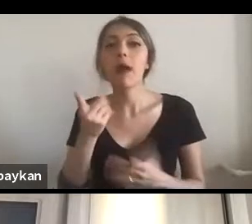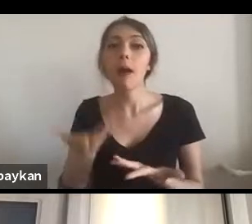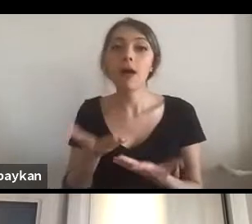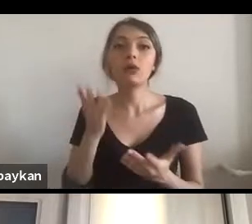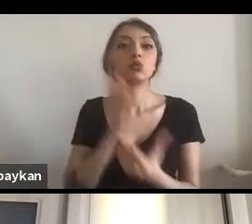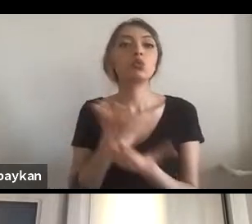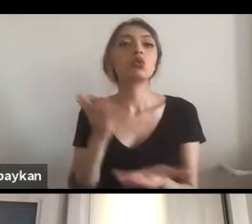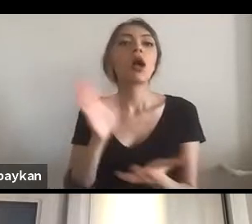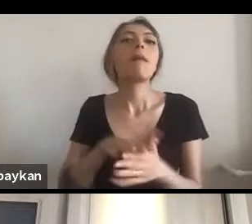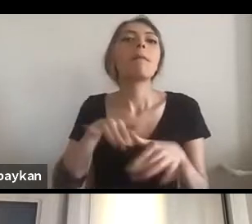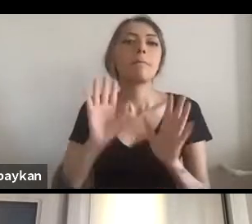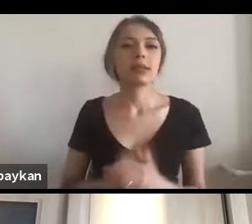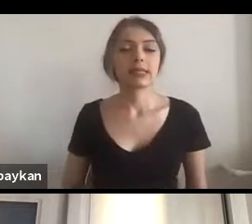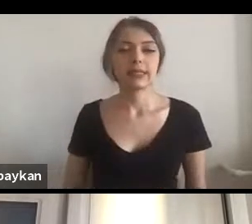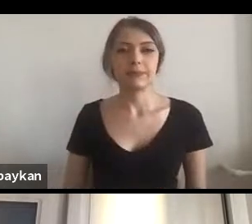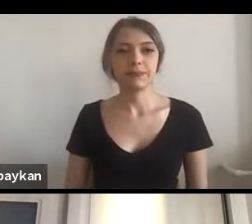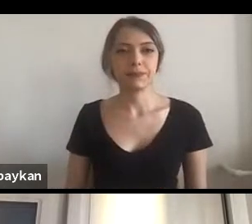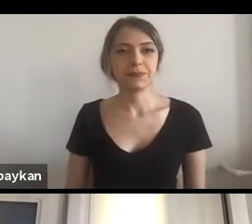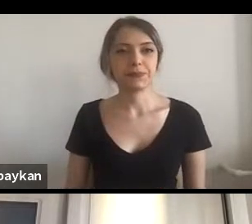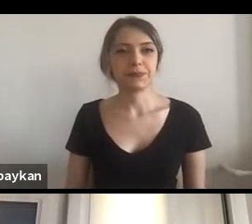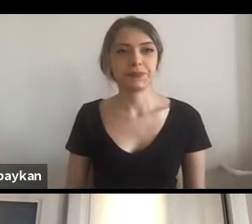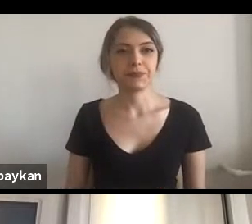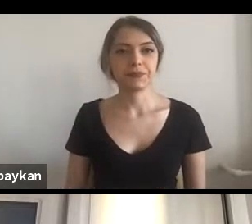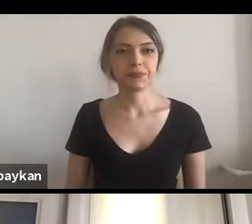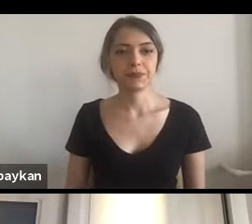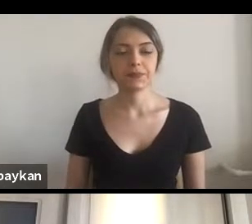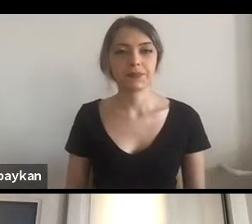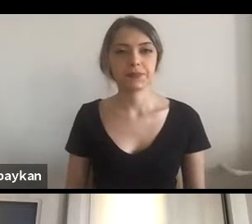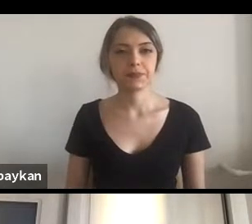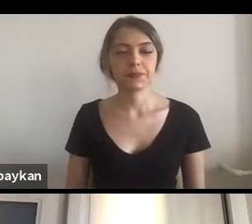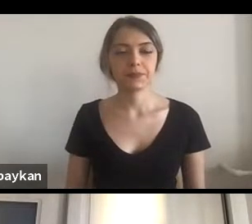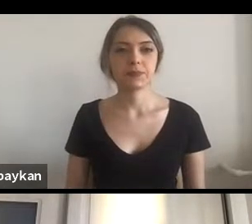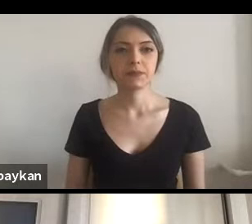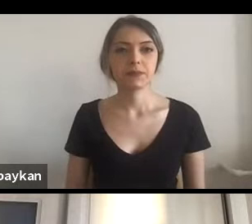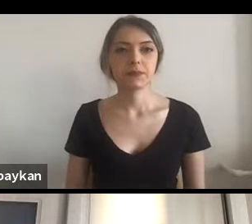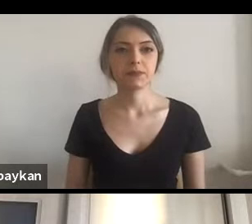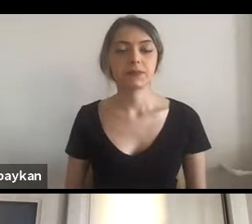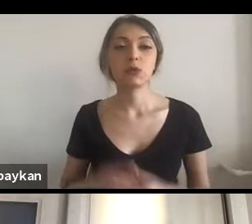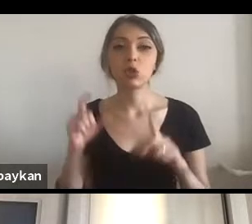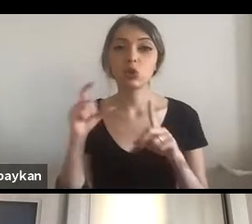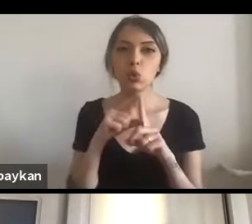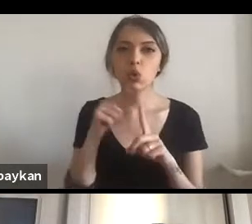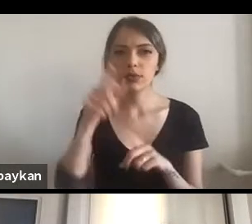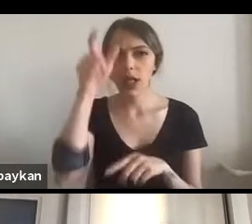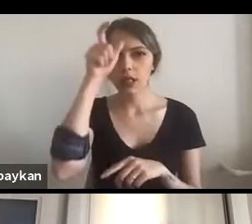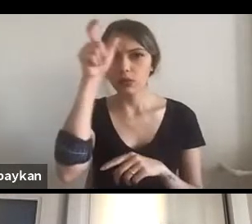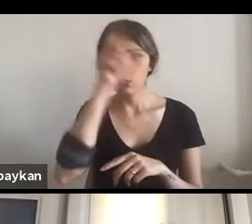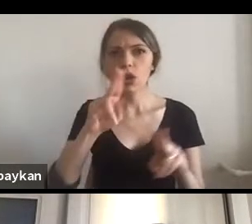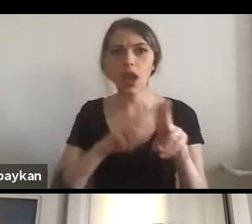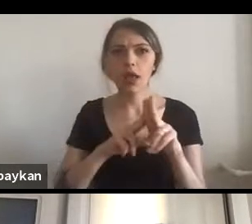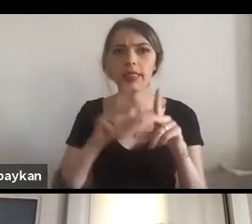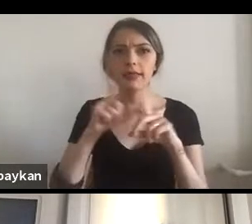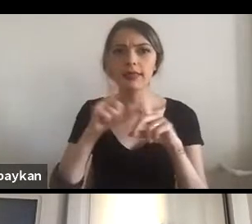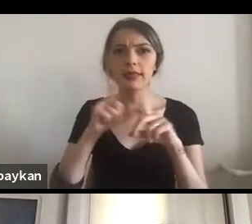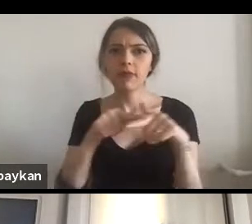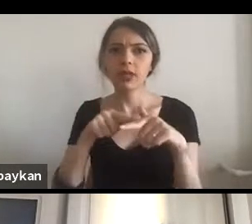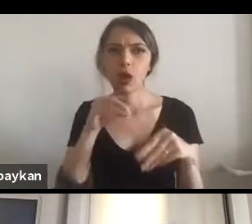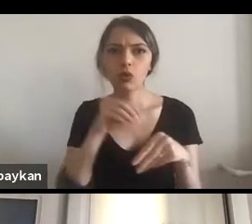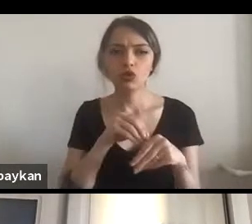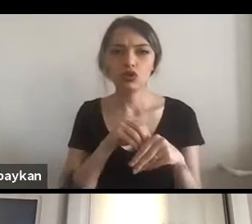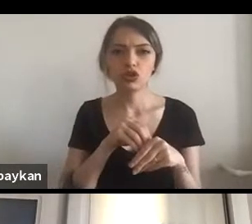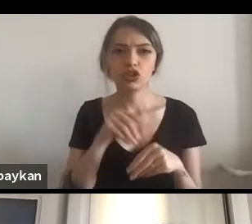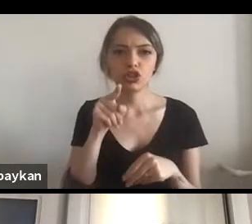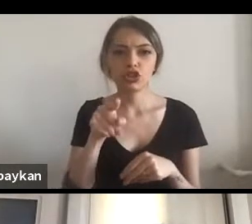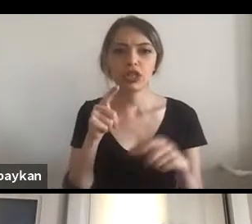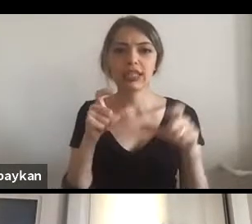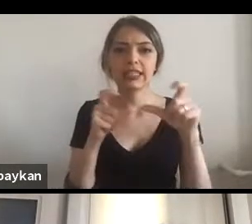teşekkürler Kerem. Duygu Hanım, Türkiye Kadın Dernekleri Federasyonu, Selime